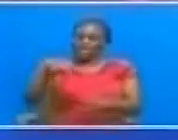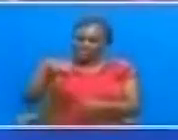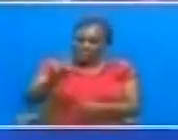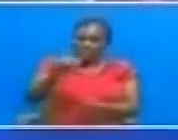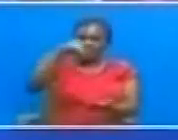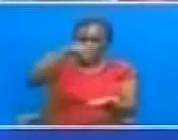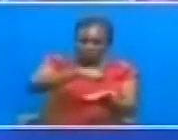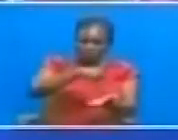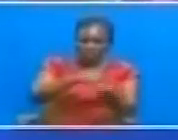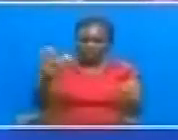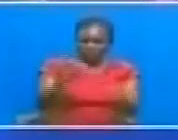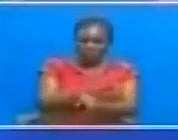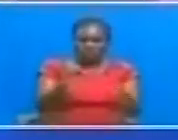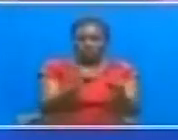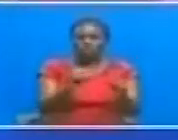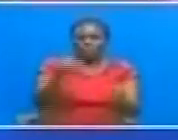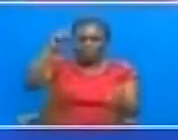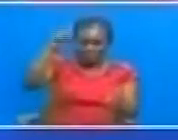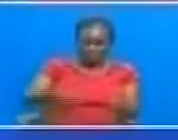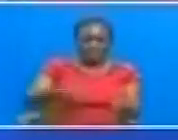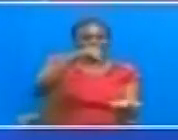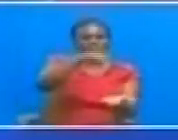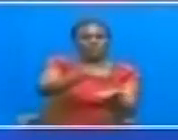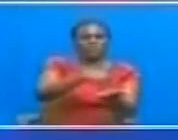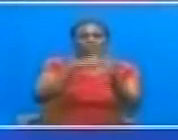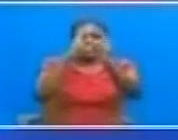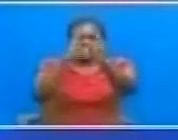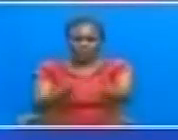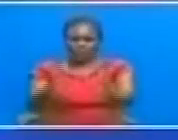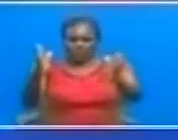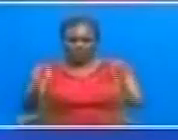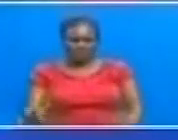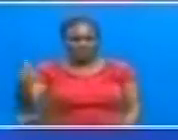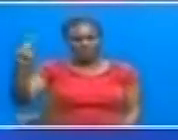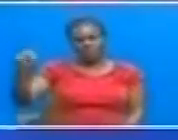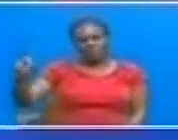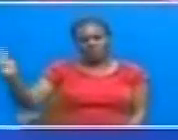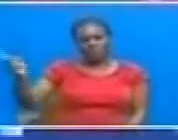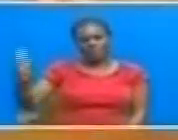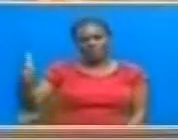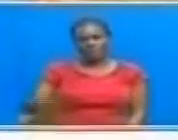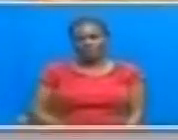hawajihusishi kikamilifu wamepata hakikisho ya idara husika. Hussein Mohamed, KTN News, Nairobi.